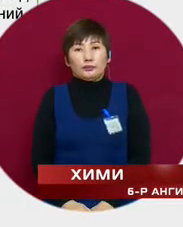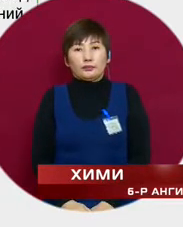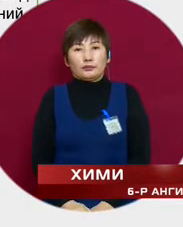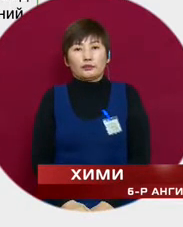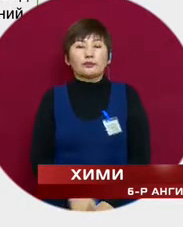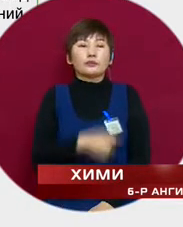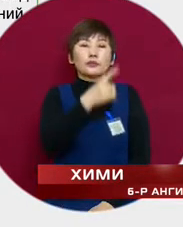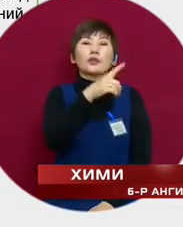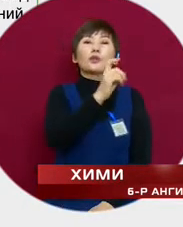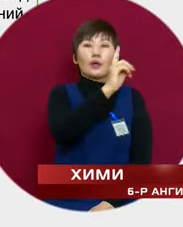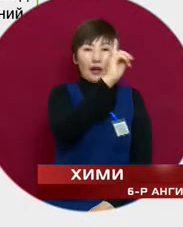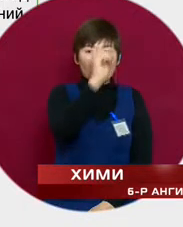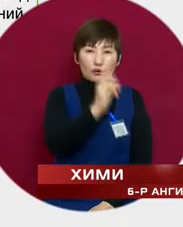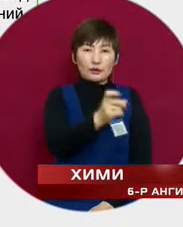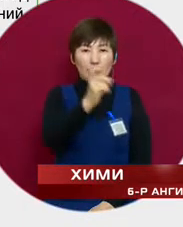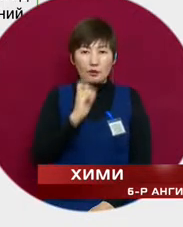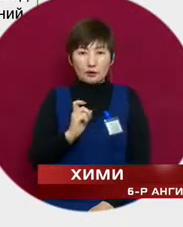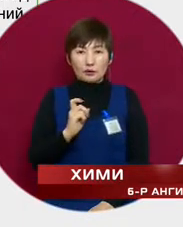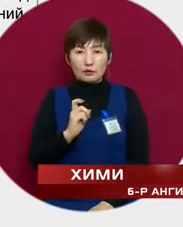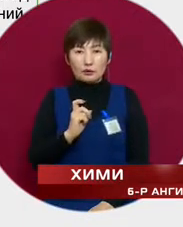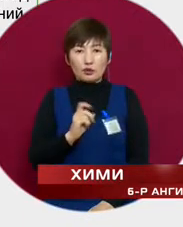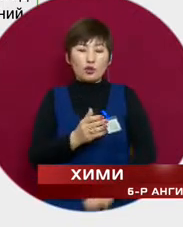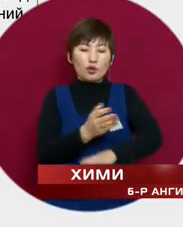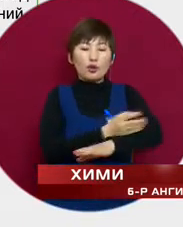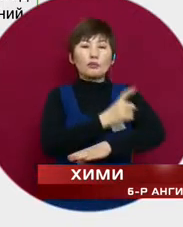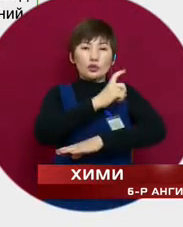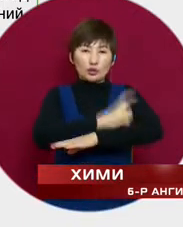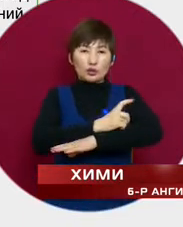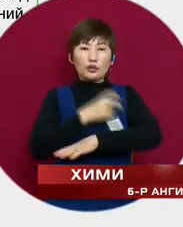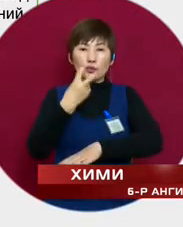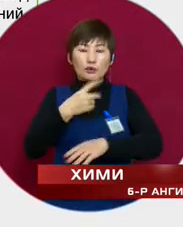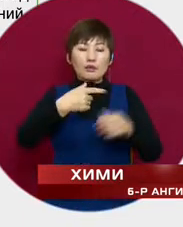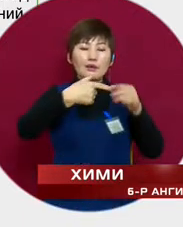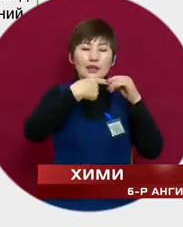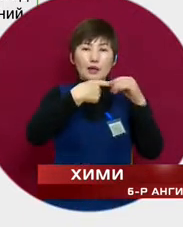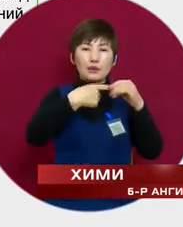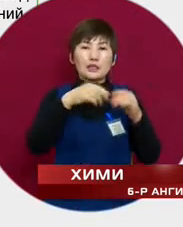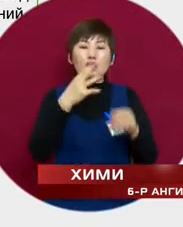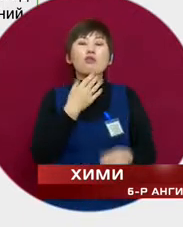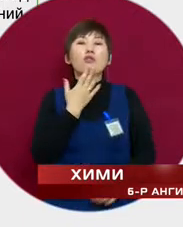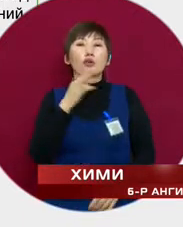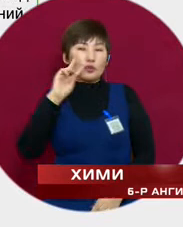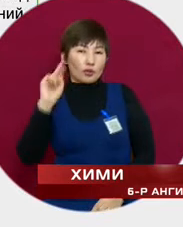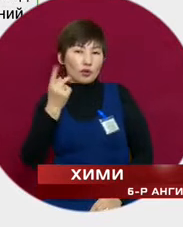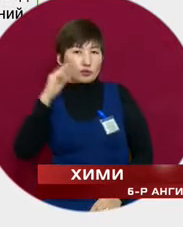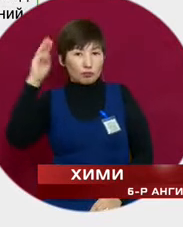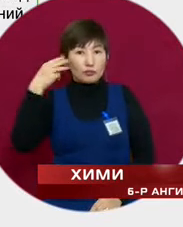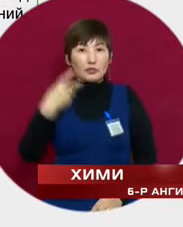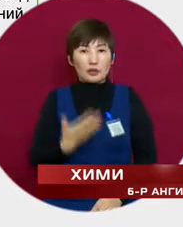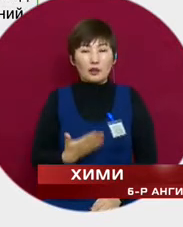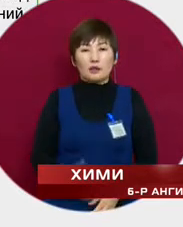За, нэгдүгээр асуултыг хариулахын тулд өмнөх хичээлээр үзсэн лакмусын цаасны өнгөний өөрчлөлтийг сэргээн